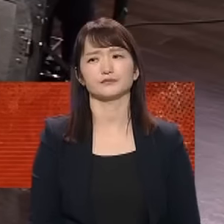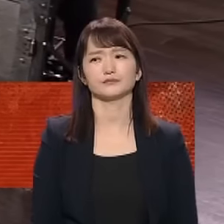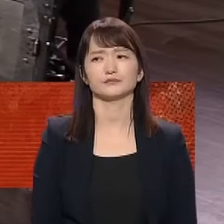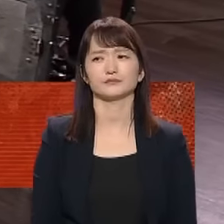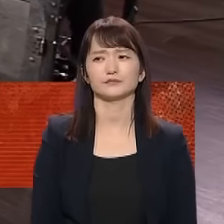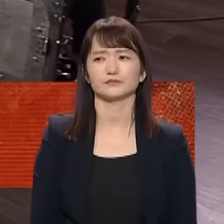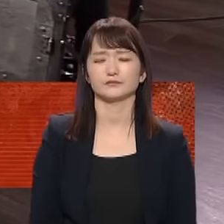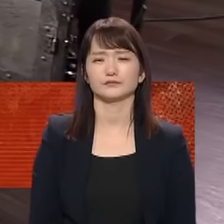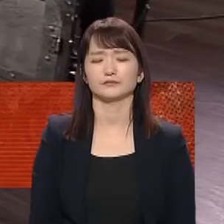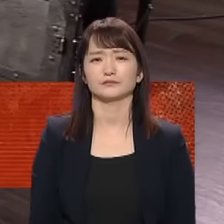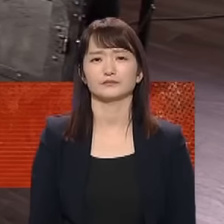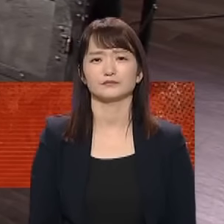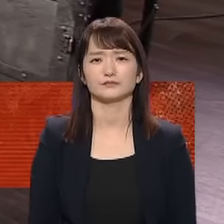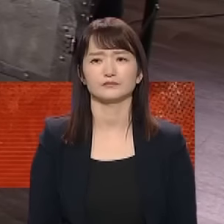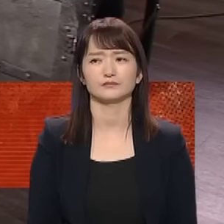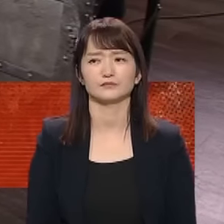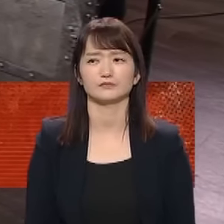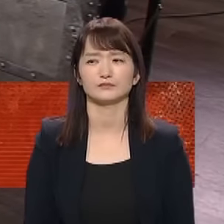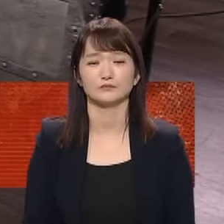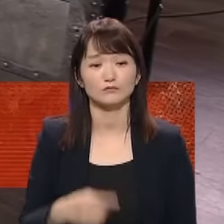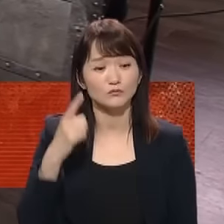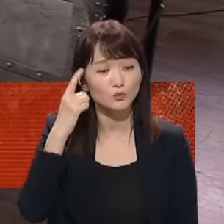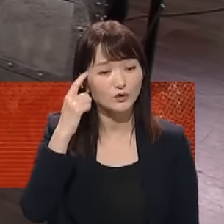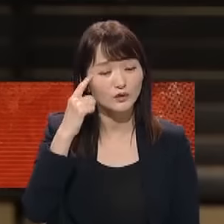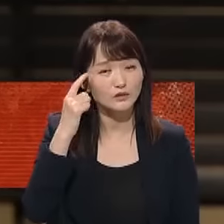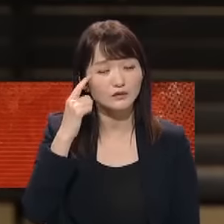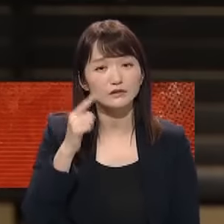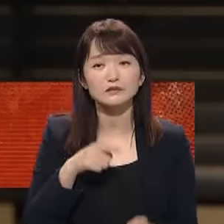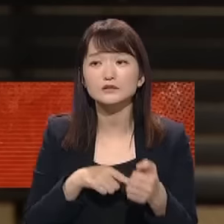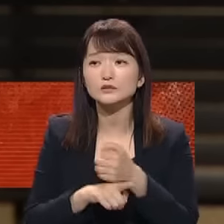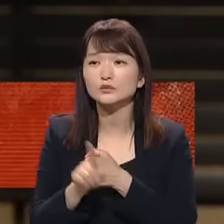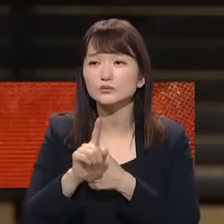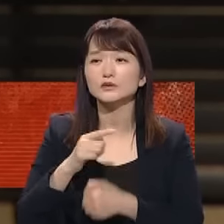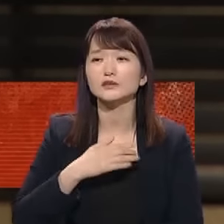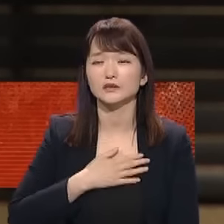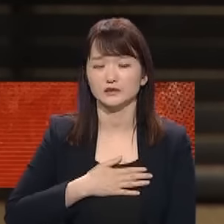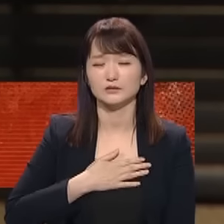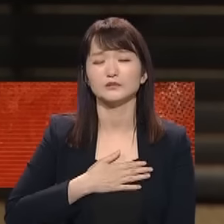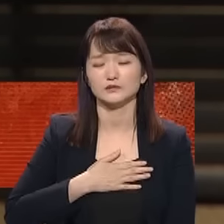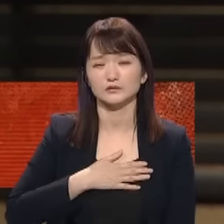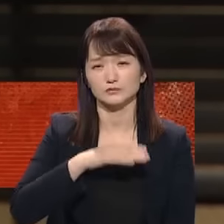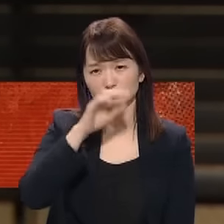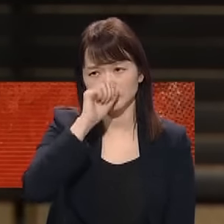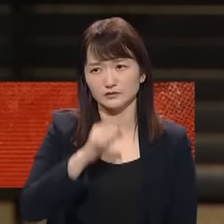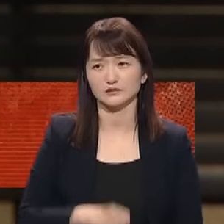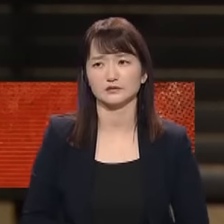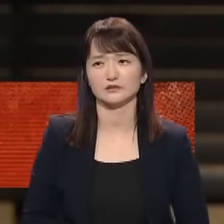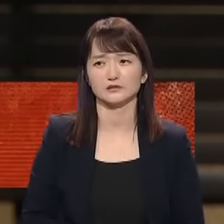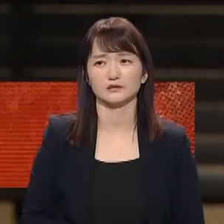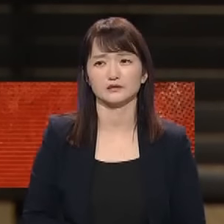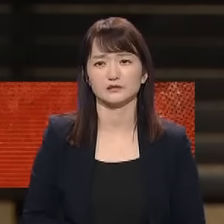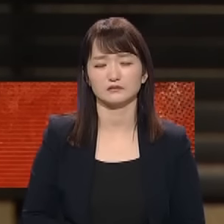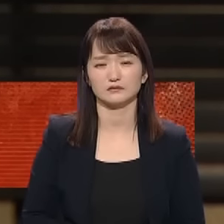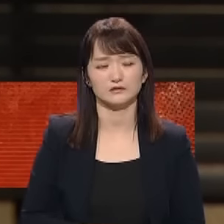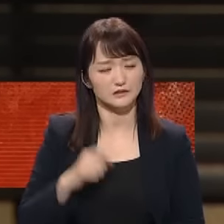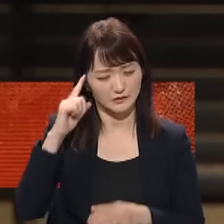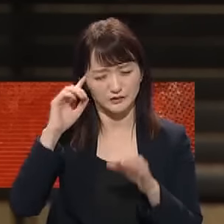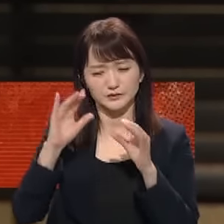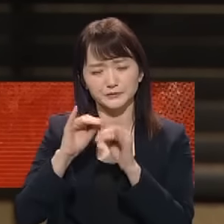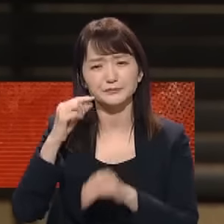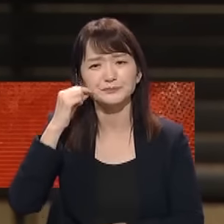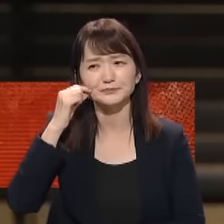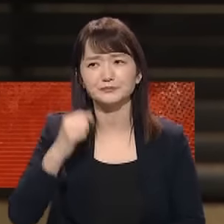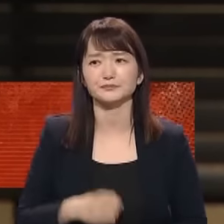저는 도대체 왜 그러는지 이유를 좀 알아보셨으면 좋겠어요. 그냥은 도저히 찬성을 못하겠습니다. 왜냐하면 이